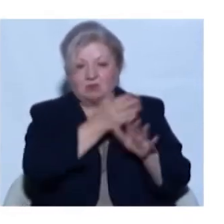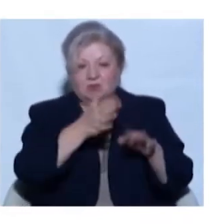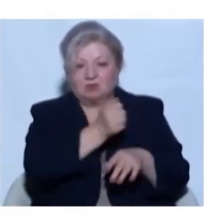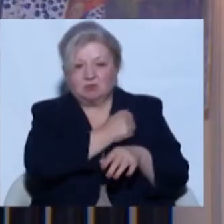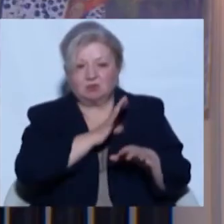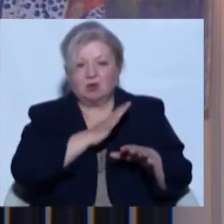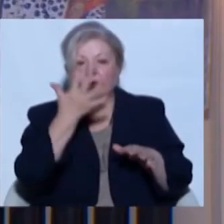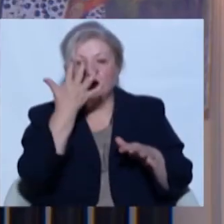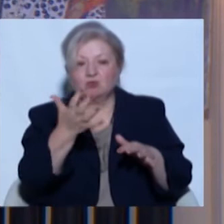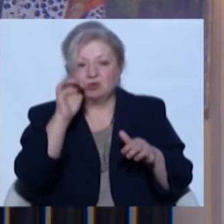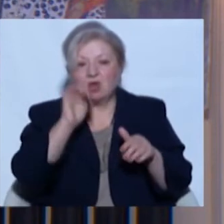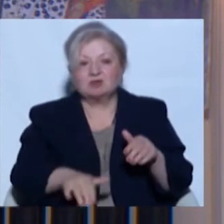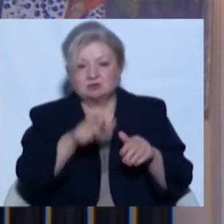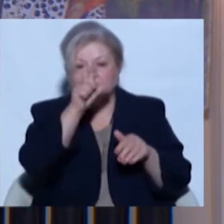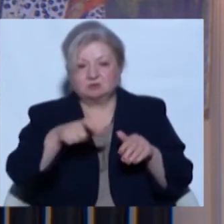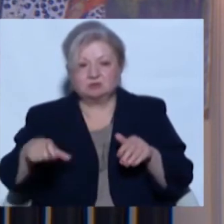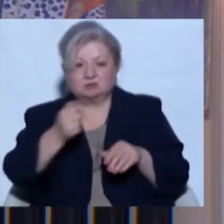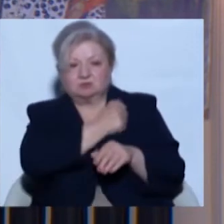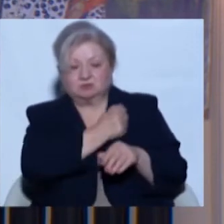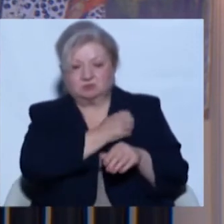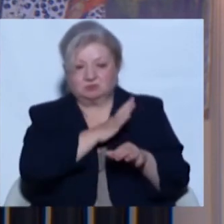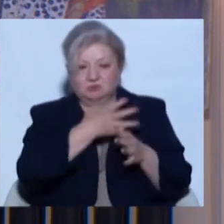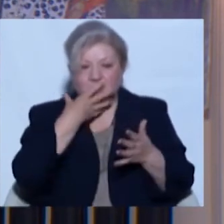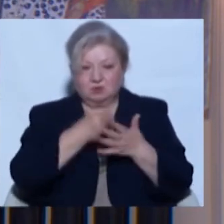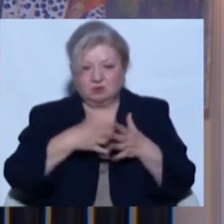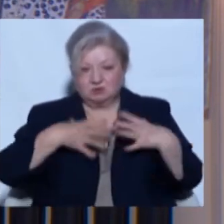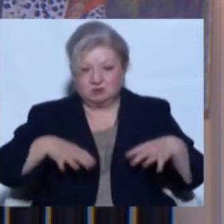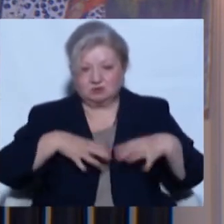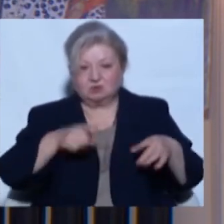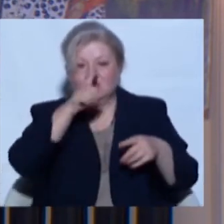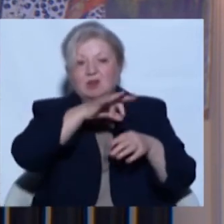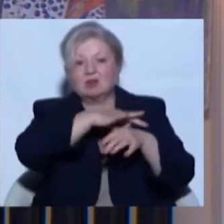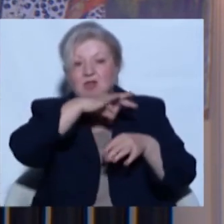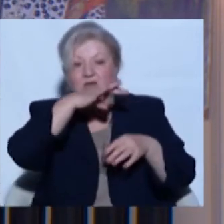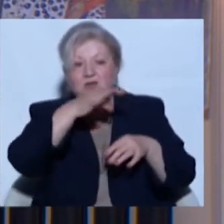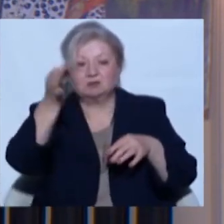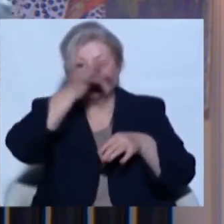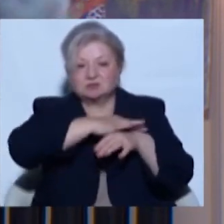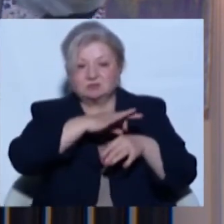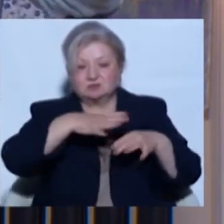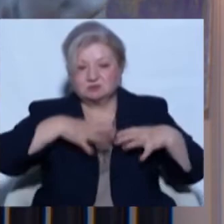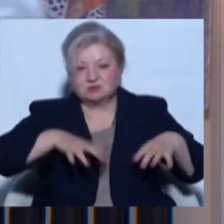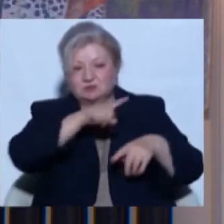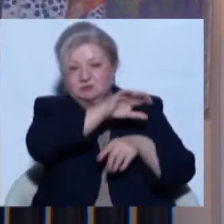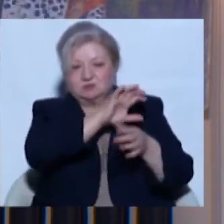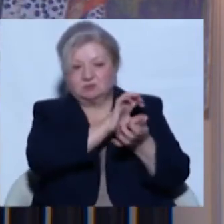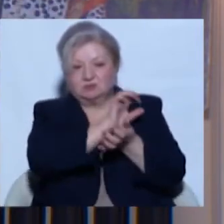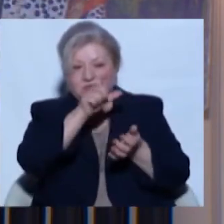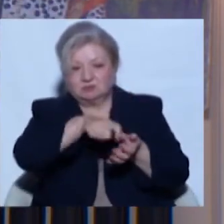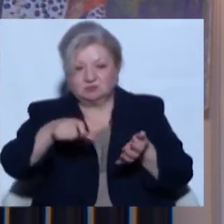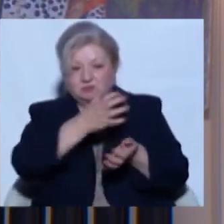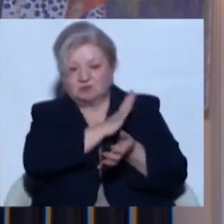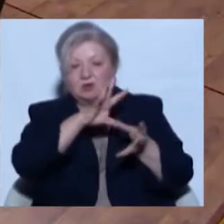2000 ბუნებრივად იყო დასავლეთ საქართველოდან მისი დამხმარე ძალა. აი ეს